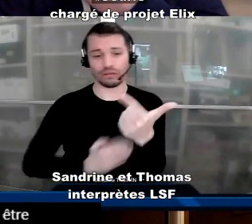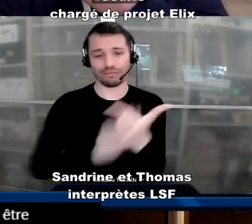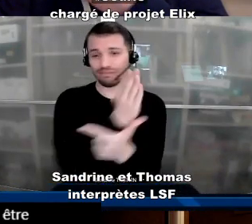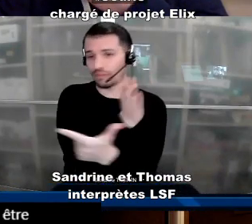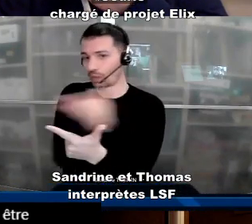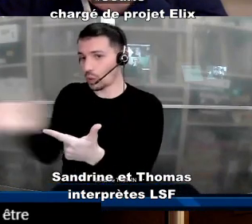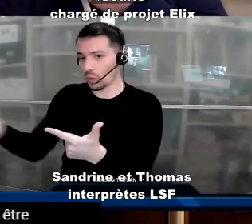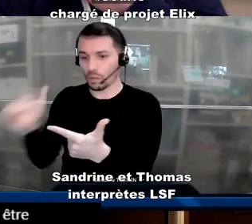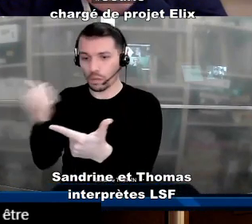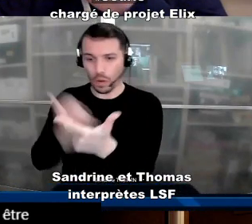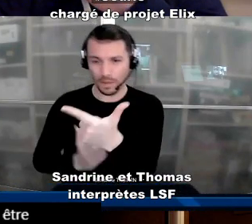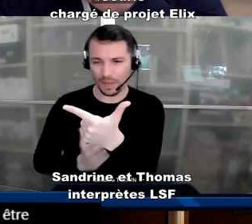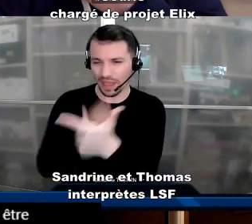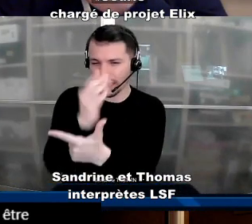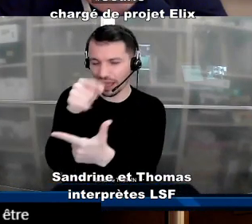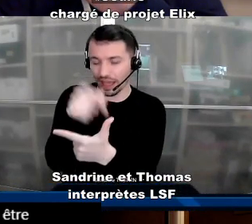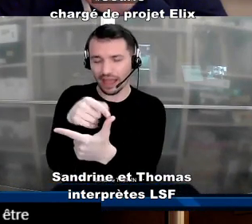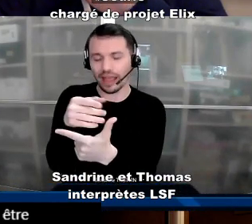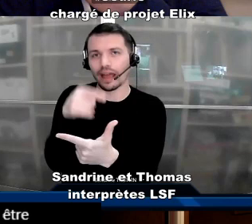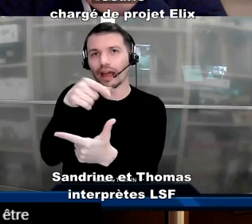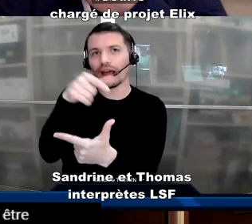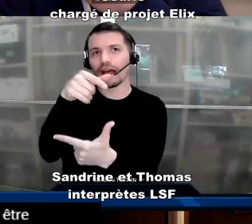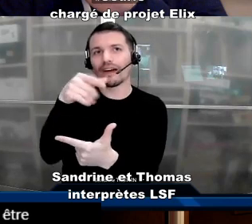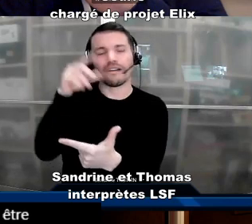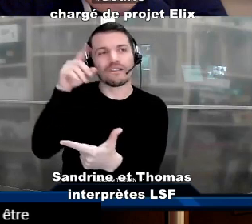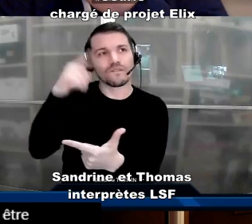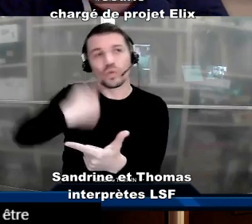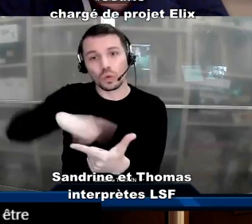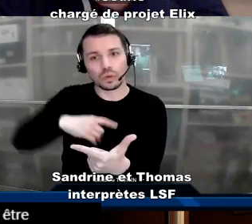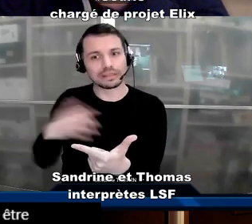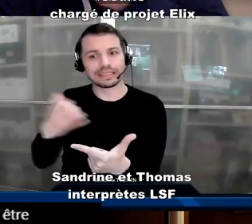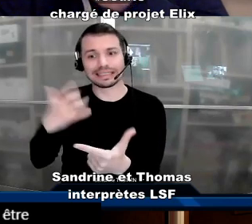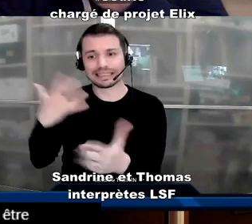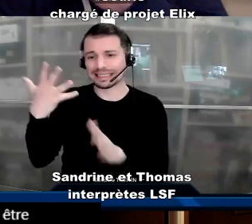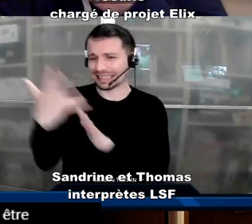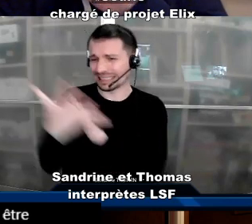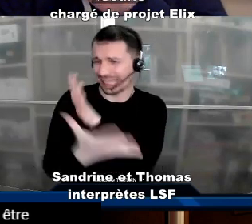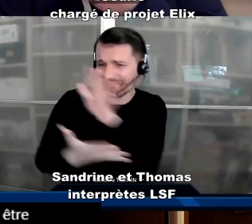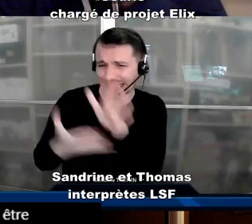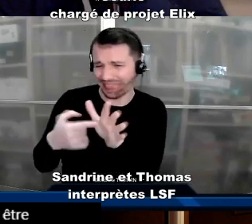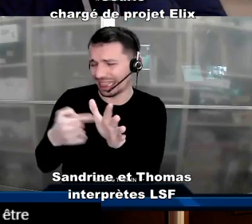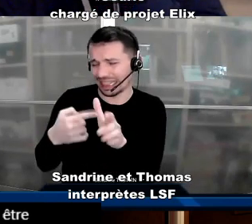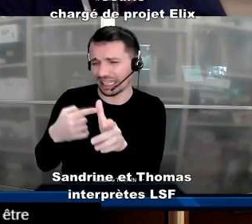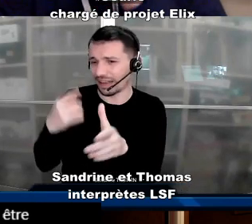c'est vraiment d'augmenter fortement le nombre de signes hein, qu'il y a sur